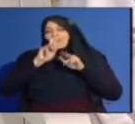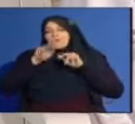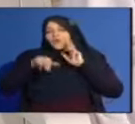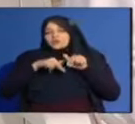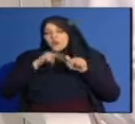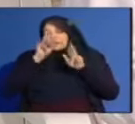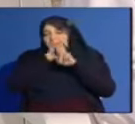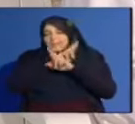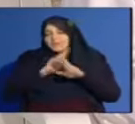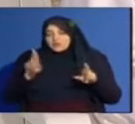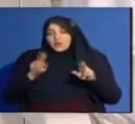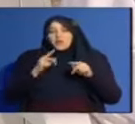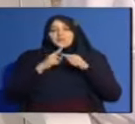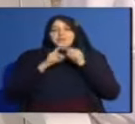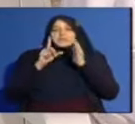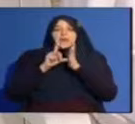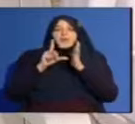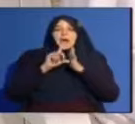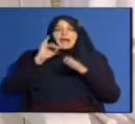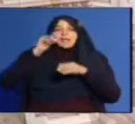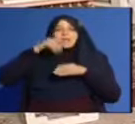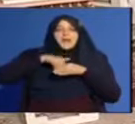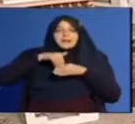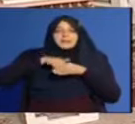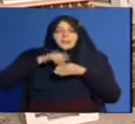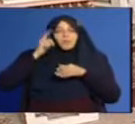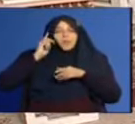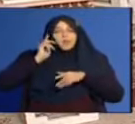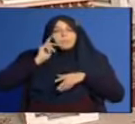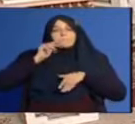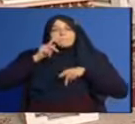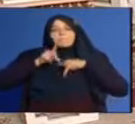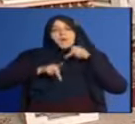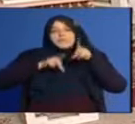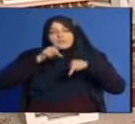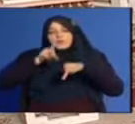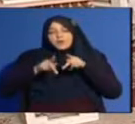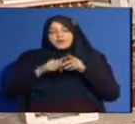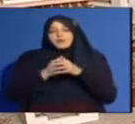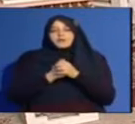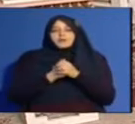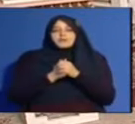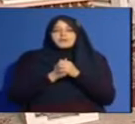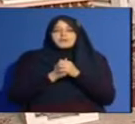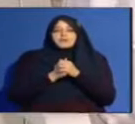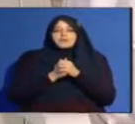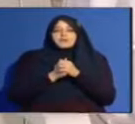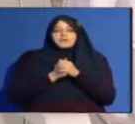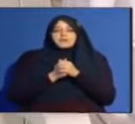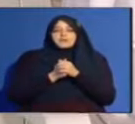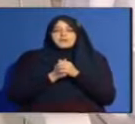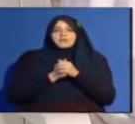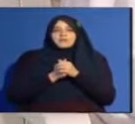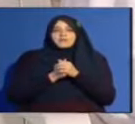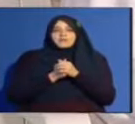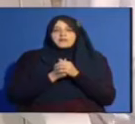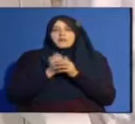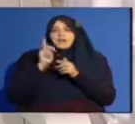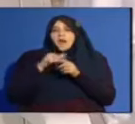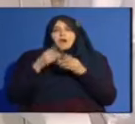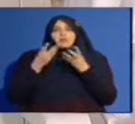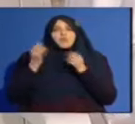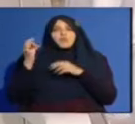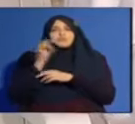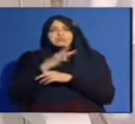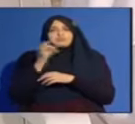قوانين داخلية في مجال الإجراءات اللي اعطينا في الجزائر على سبيل المثال. وبالمناسبة في مراسلات يعني